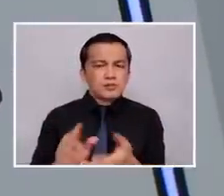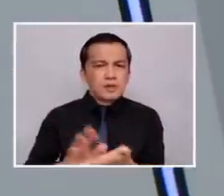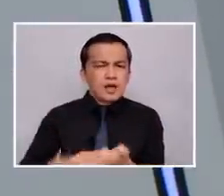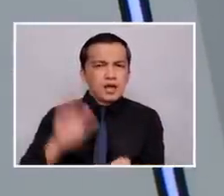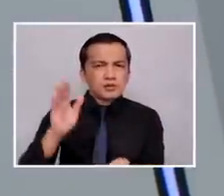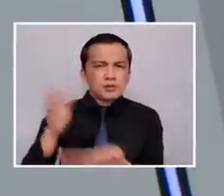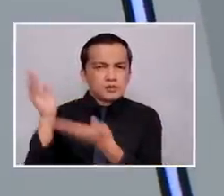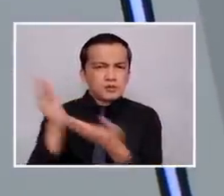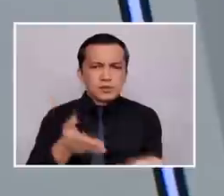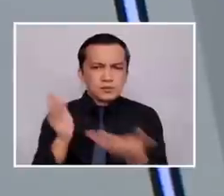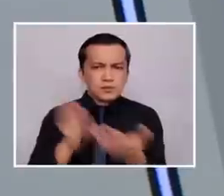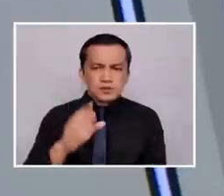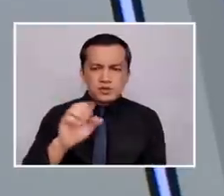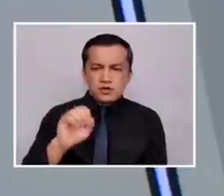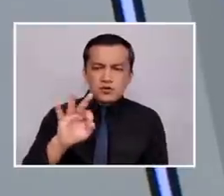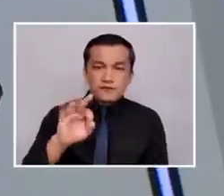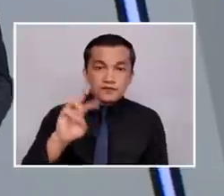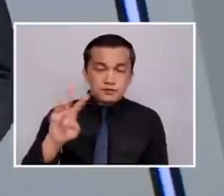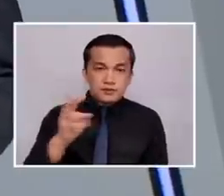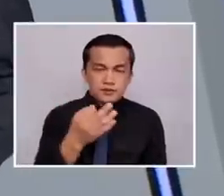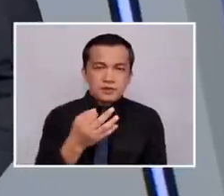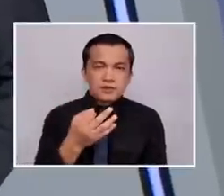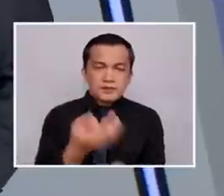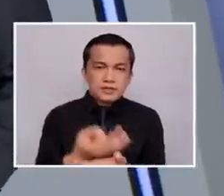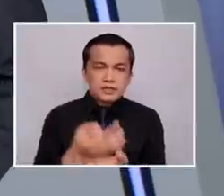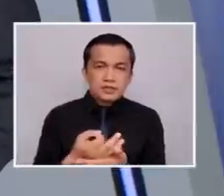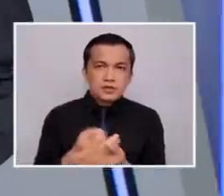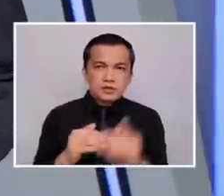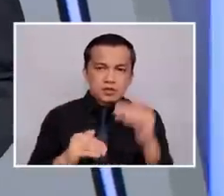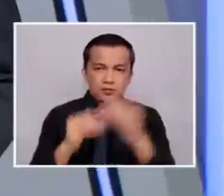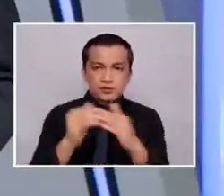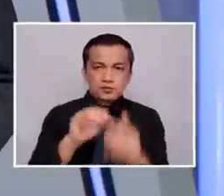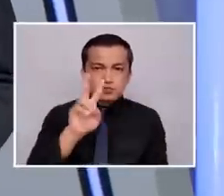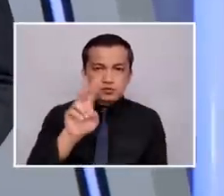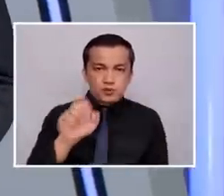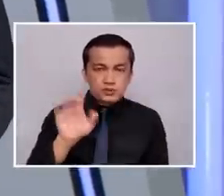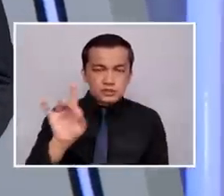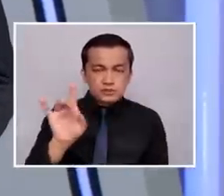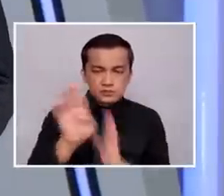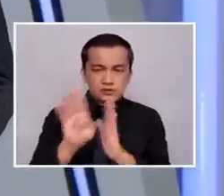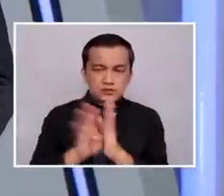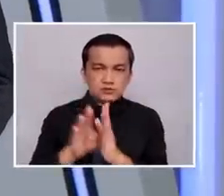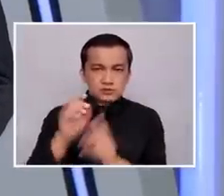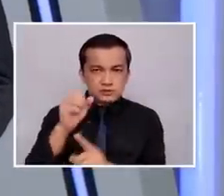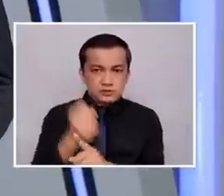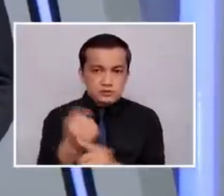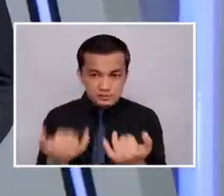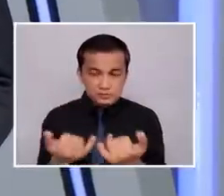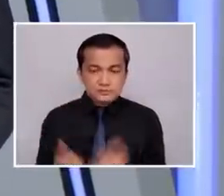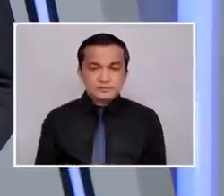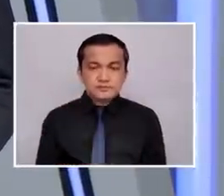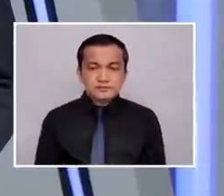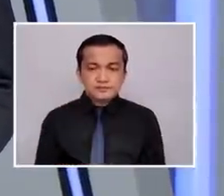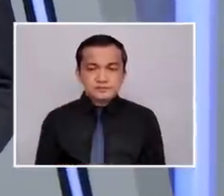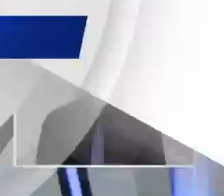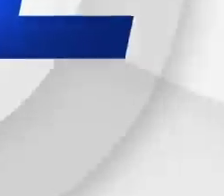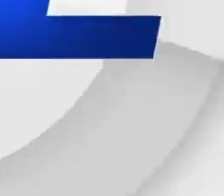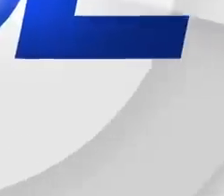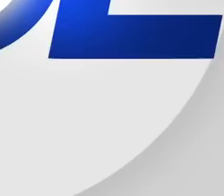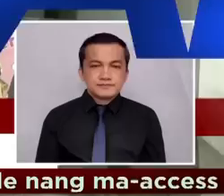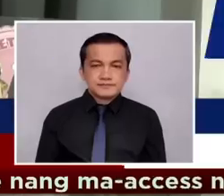umaabot na po ngayon sa $2.8 billion nitong Setyembre lamang. Magpapatrol, Warren de Guzman.